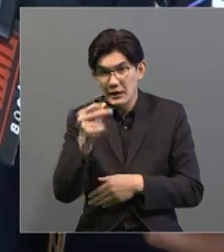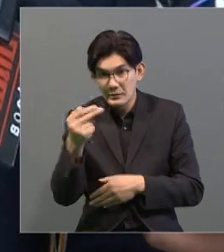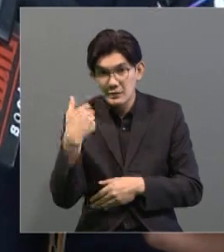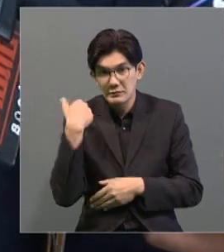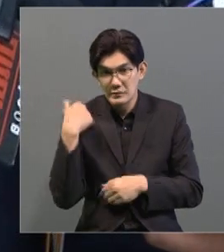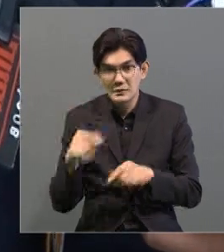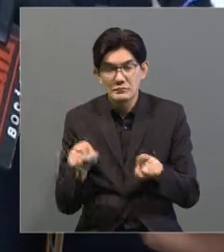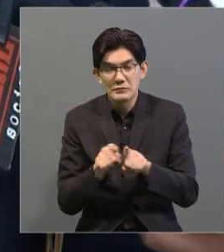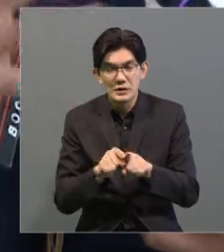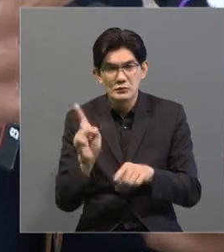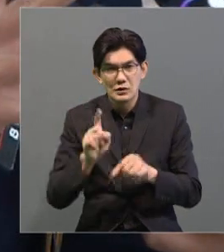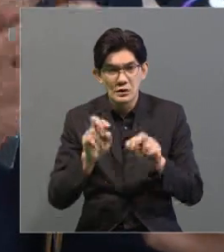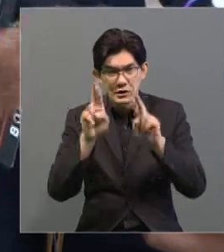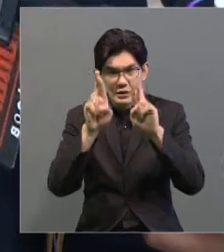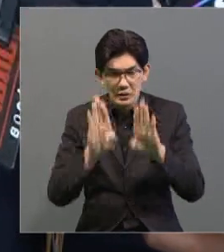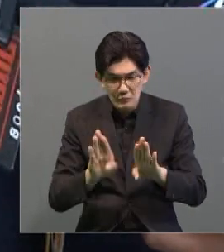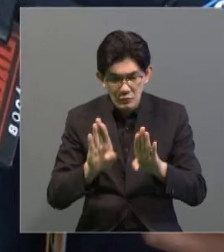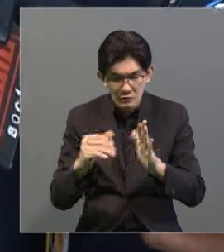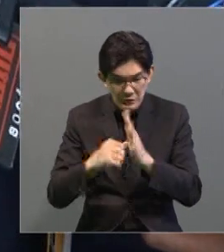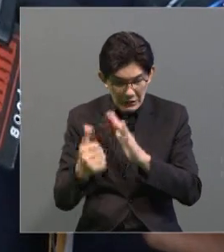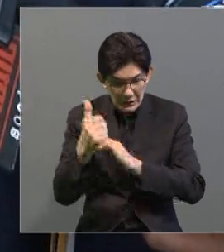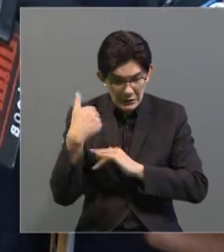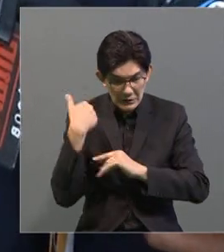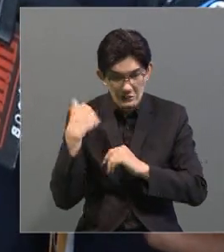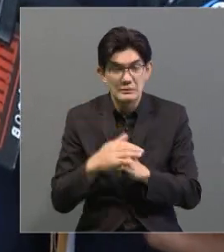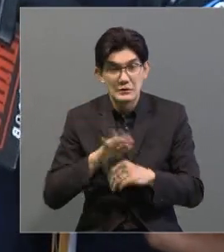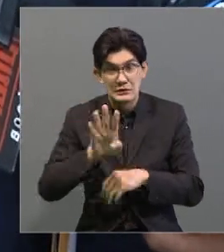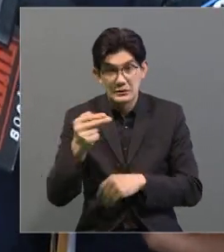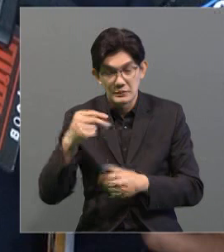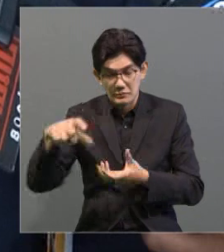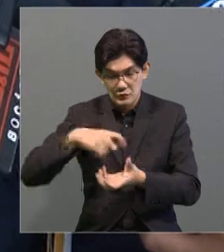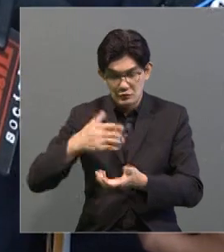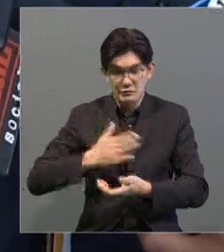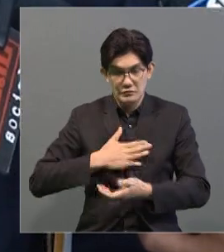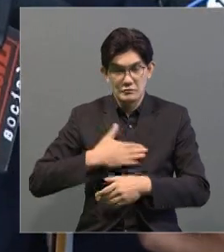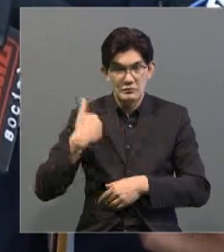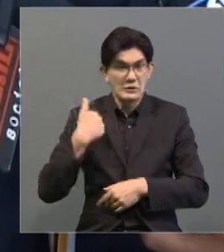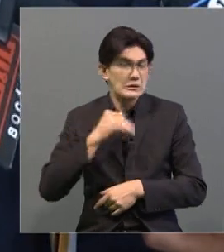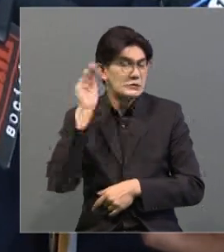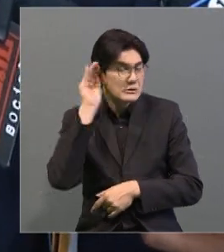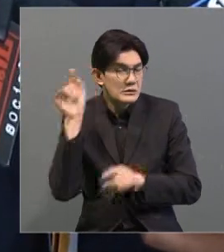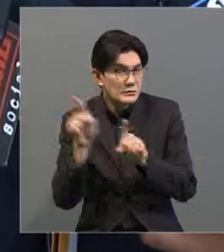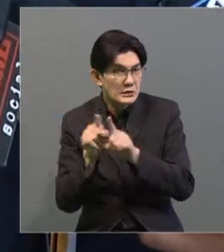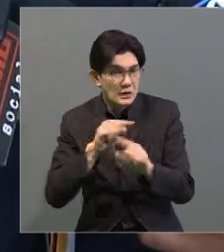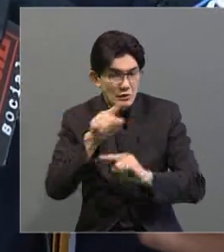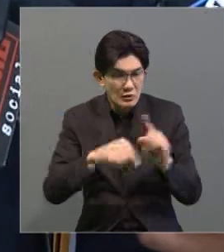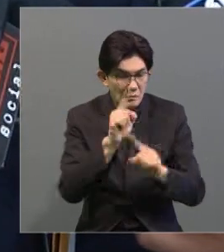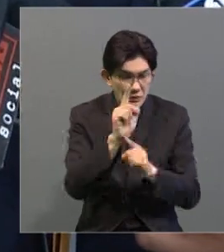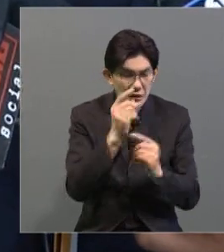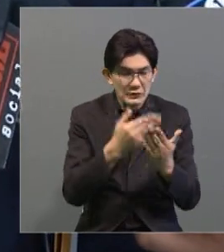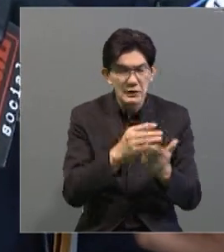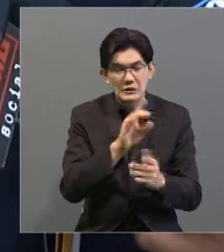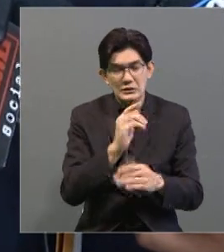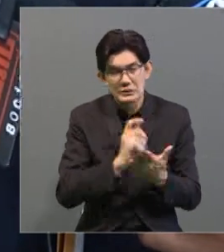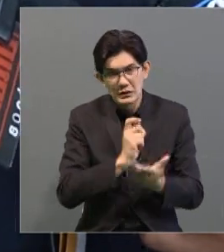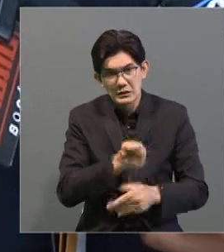ดล็อกระบบเพื่อ 40,000 เนี่ยจะได้ไหลกลับคืนของพี่ได้เลยเธอก็เชื่ออีกสรุปแล้วรอบแรกโดนไปเกือบแสน